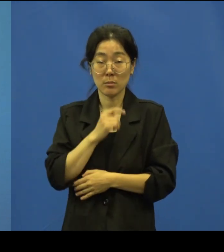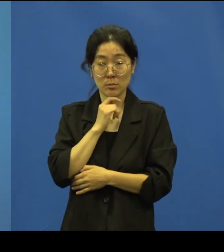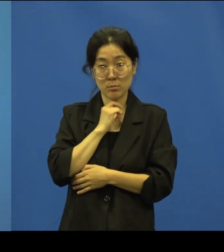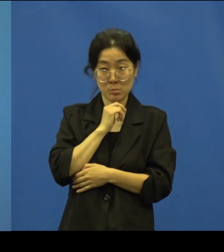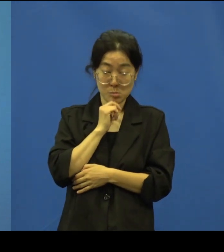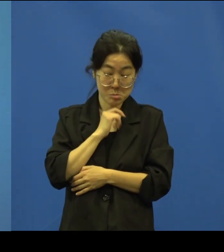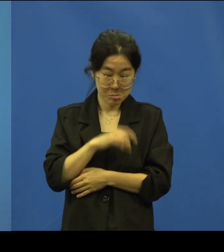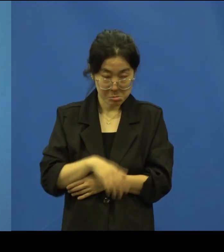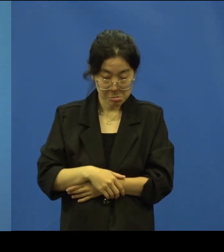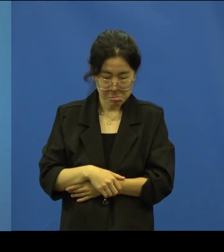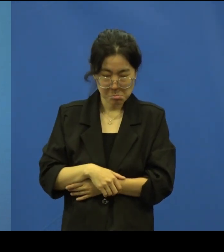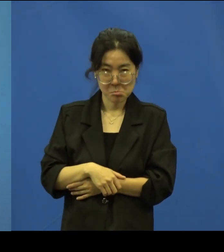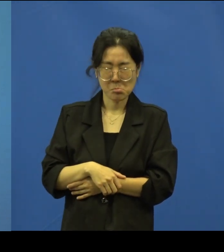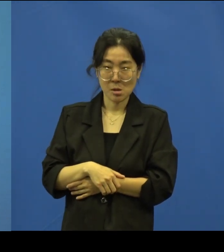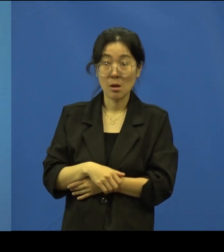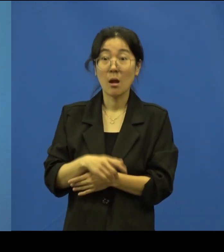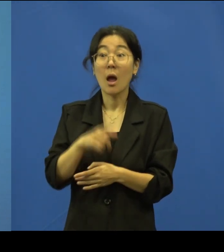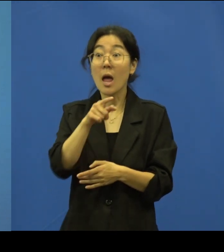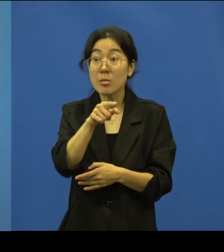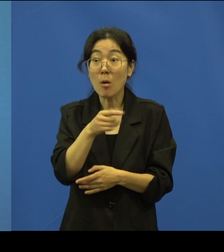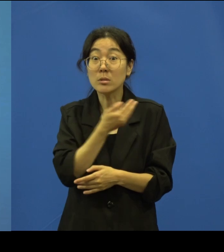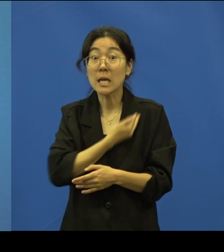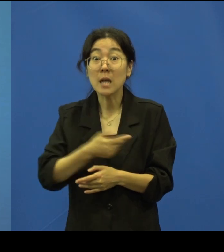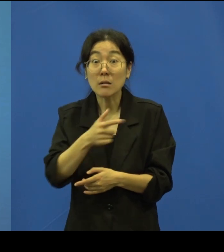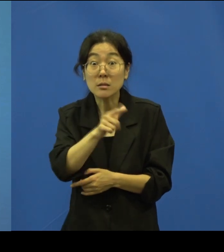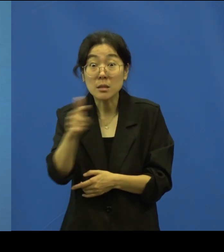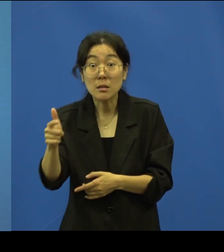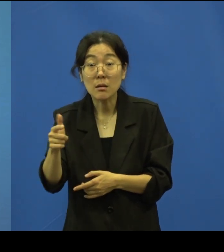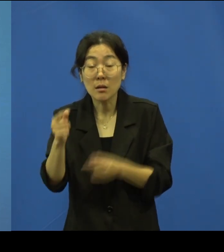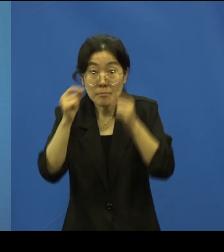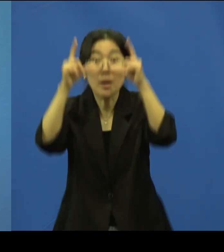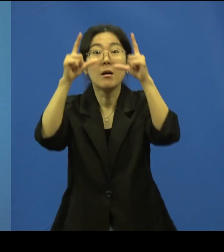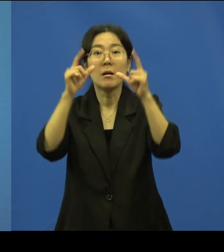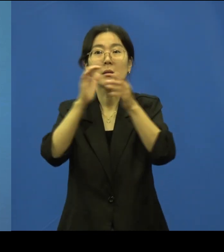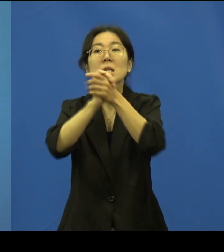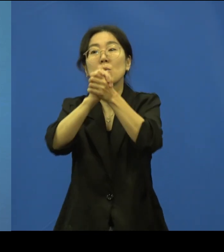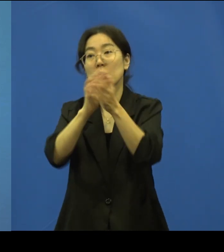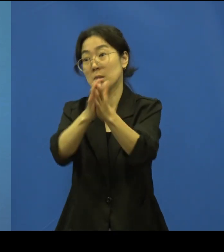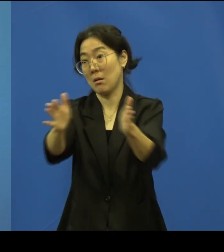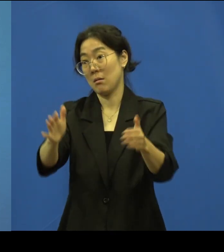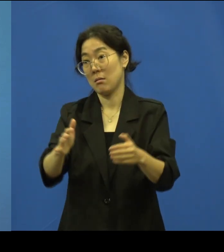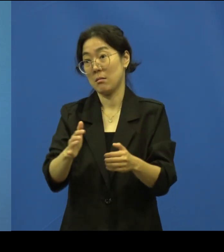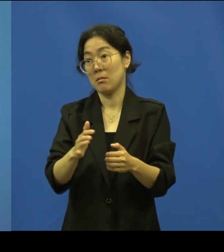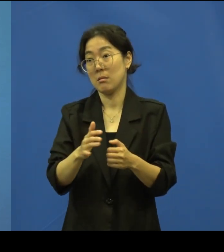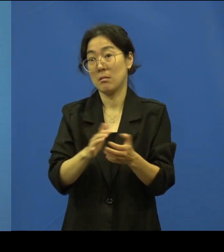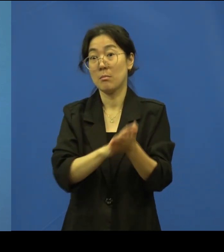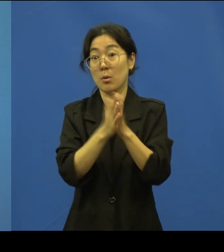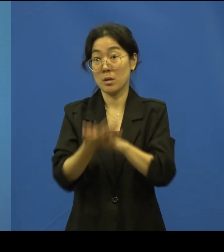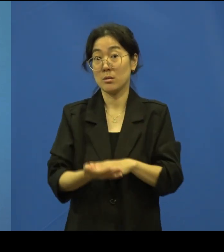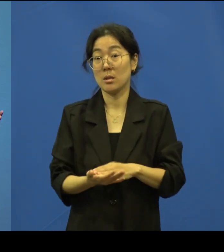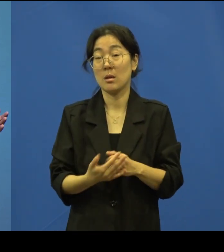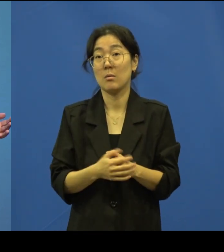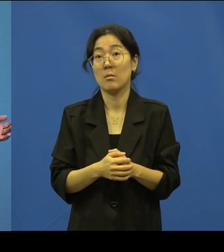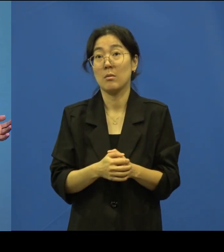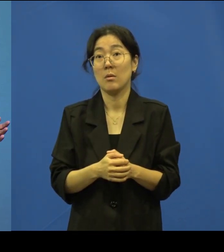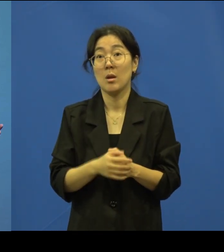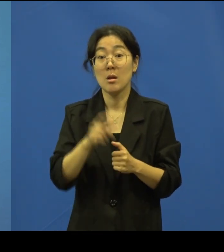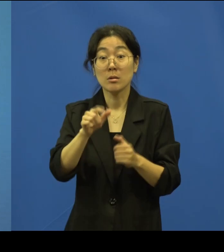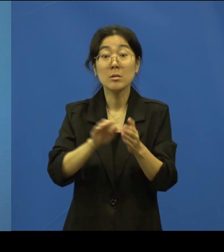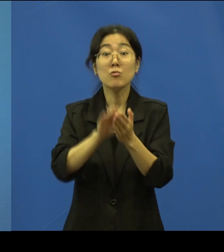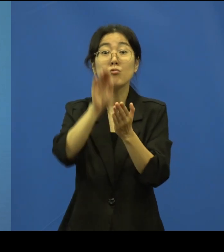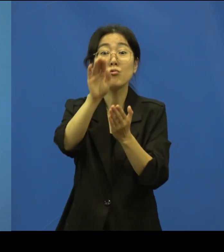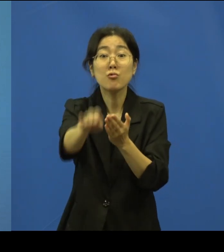기도행전입니다. 그리고 기도 시간마다 엄청난 역사가 일어나는 것을 알 수 있어요. 그러다 보니까 엄청난